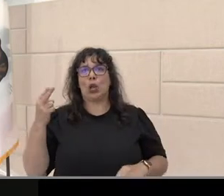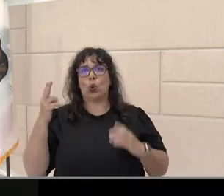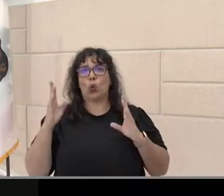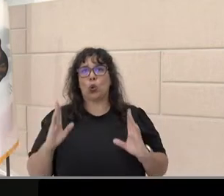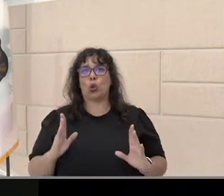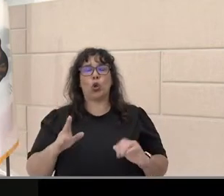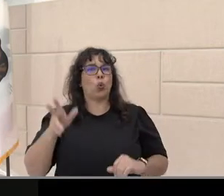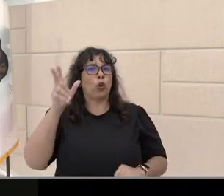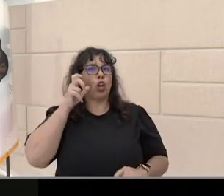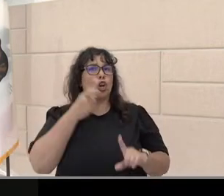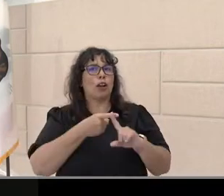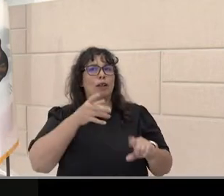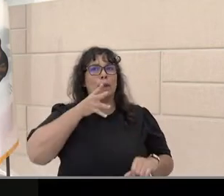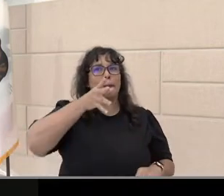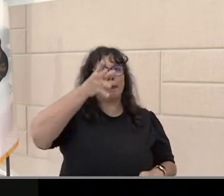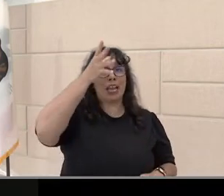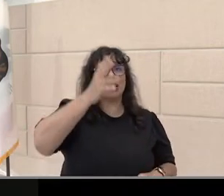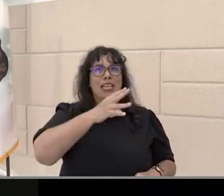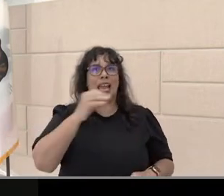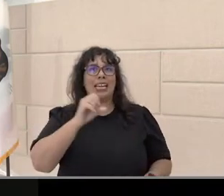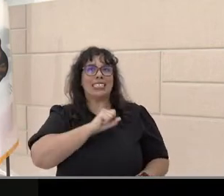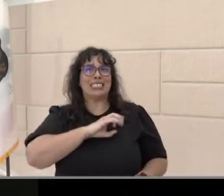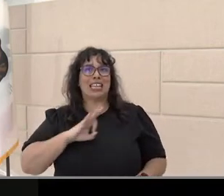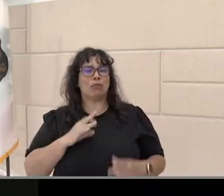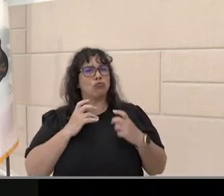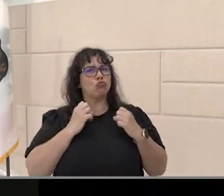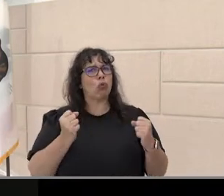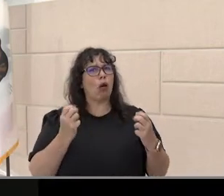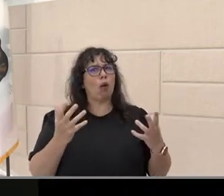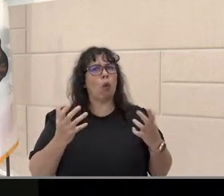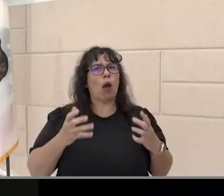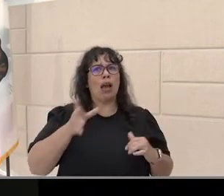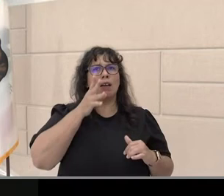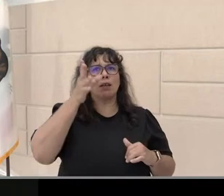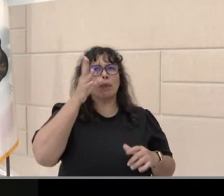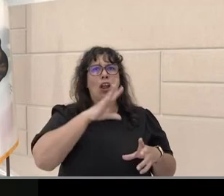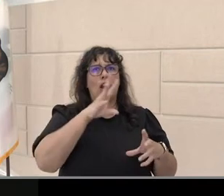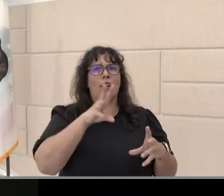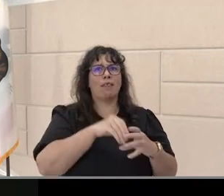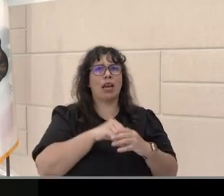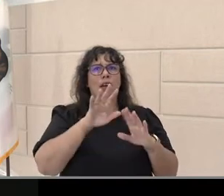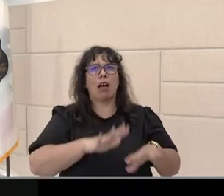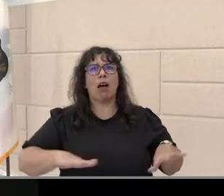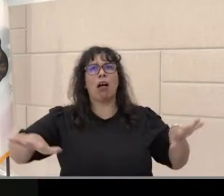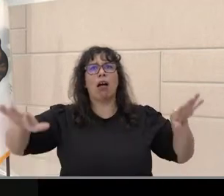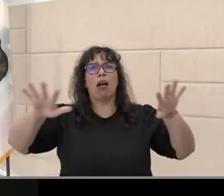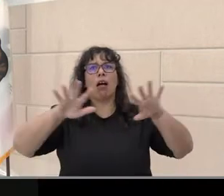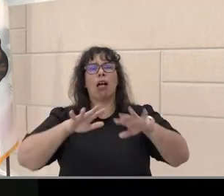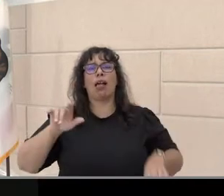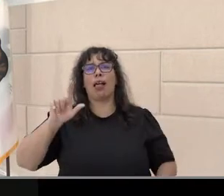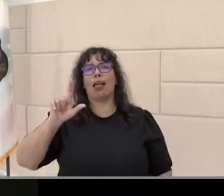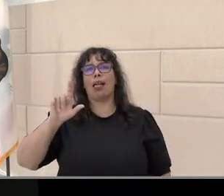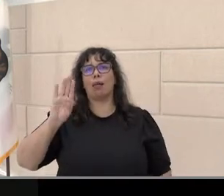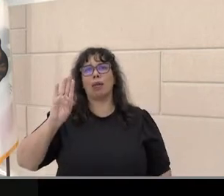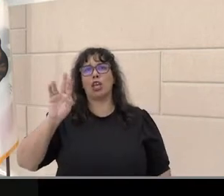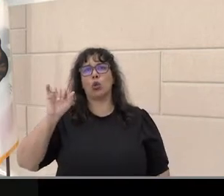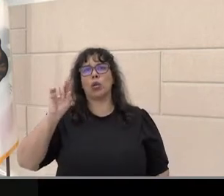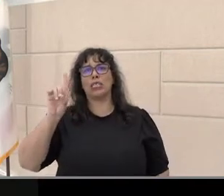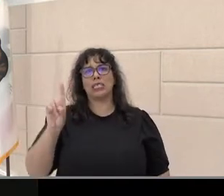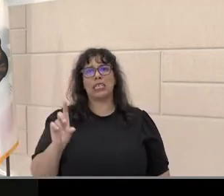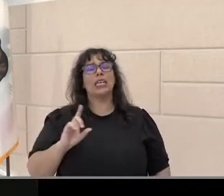ទៅលើអ្នកចូលរួមផ្សេងផ្សេងដូចជាបុគ្គលធ្វើការយើងដឹងថាមានឪពុកម្ដាយចង់ចូលរួ